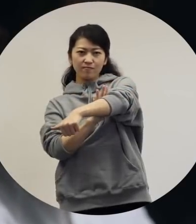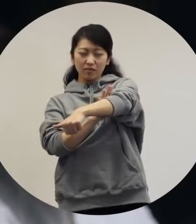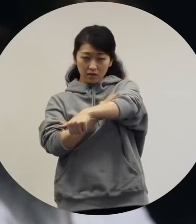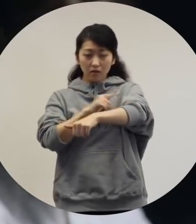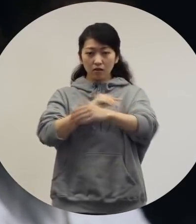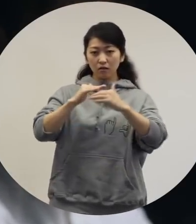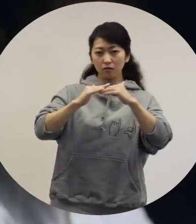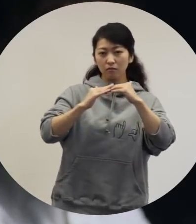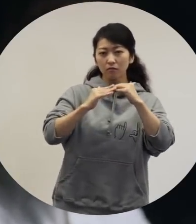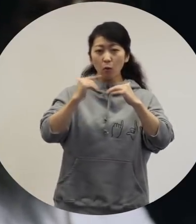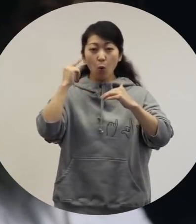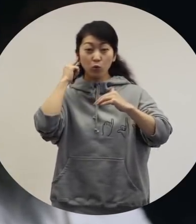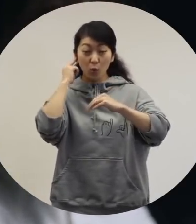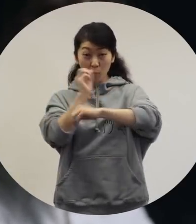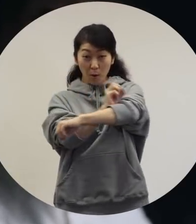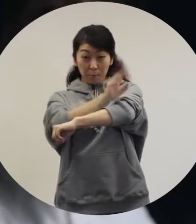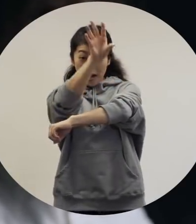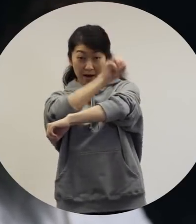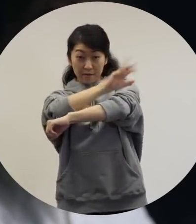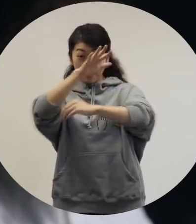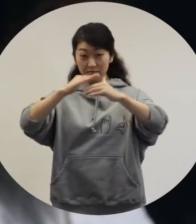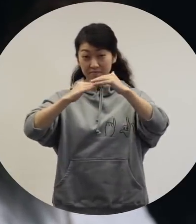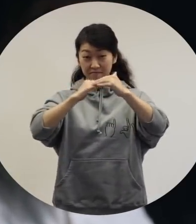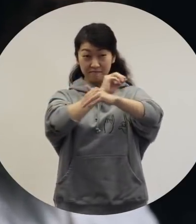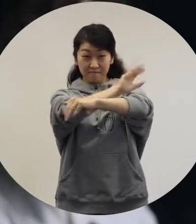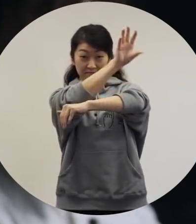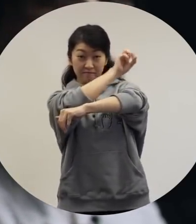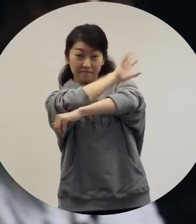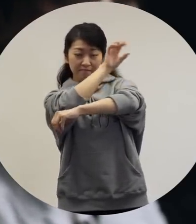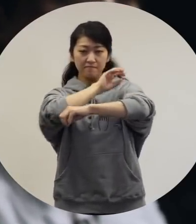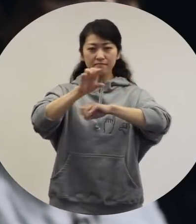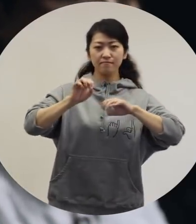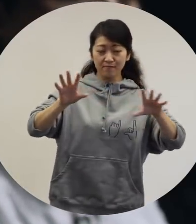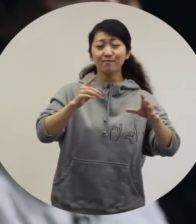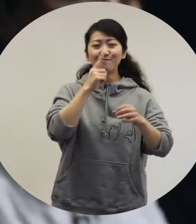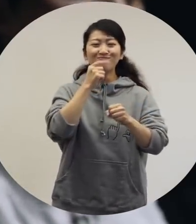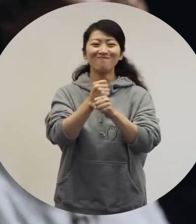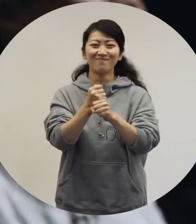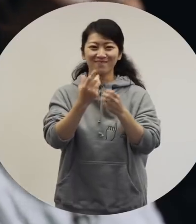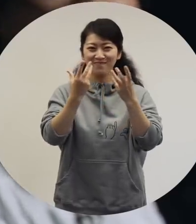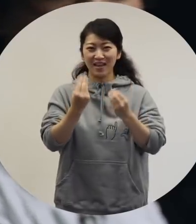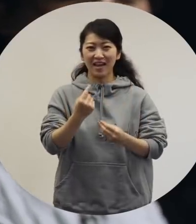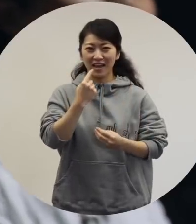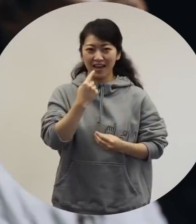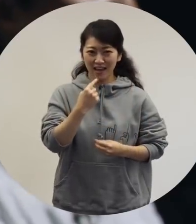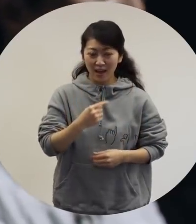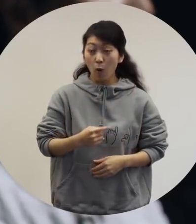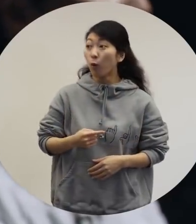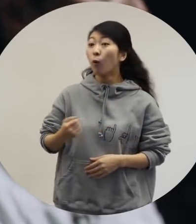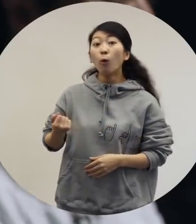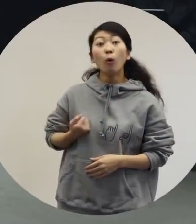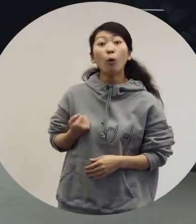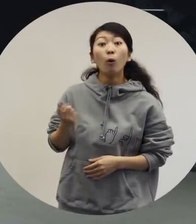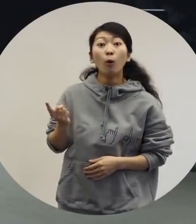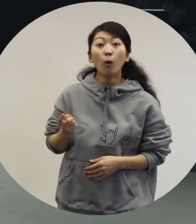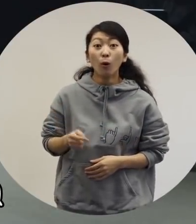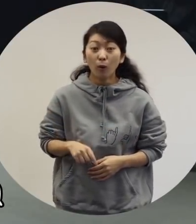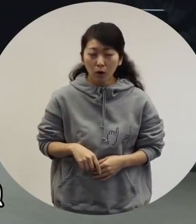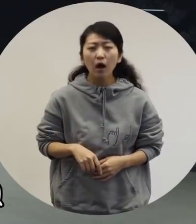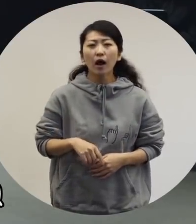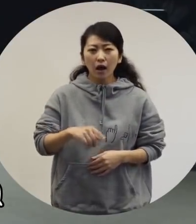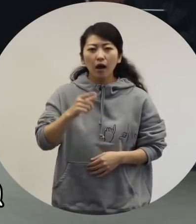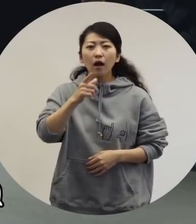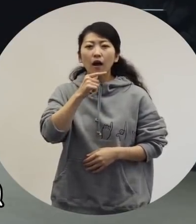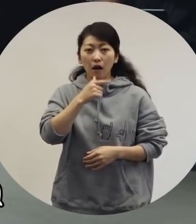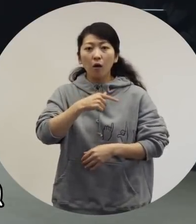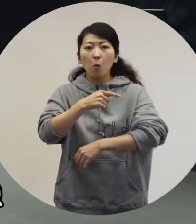で洋服はその擦れる音っていうのを拡張して洋服から出すようなことっていうのはやりました。 面白い。 なるほ